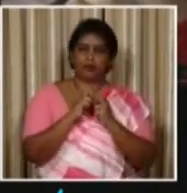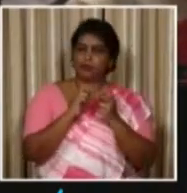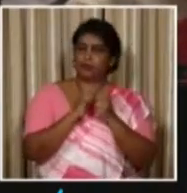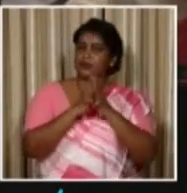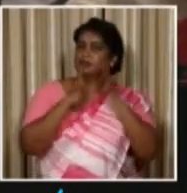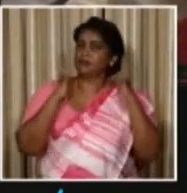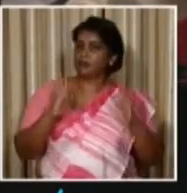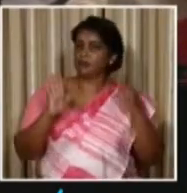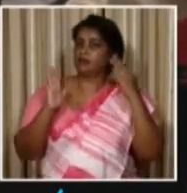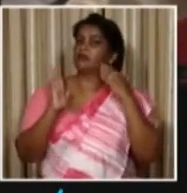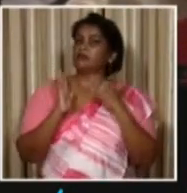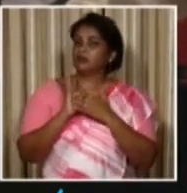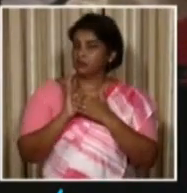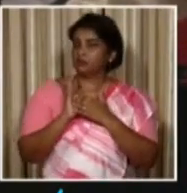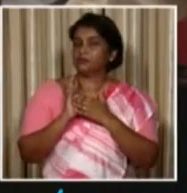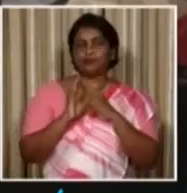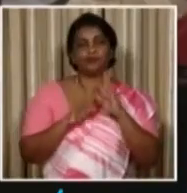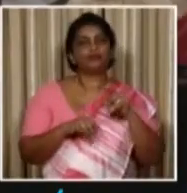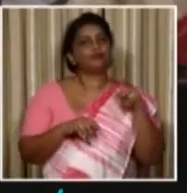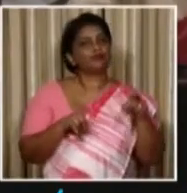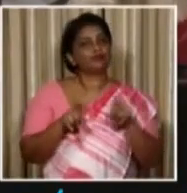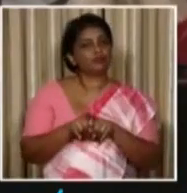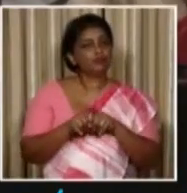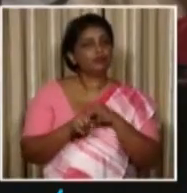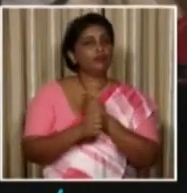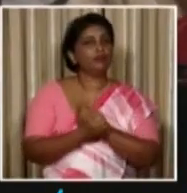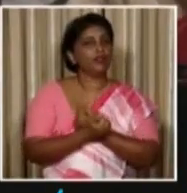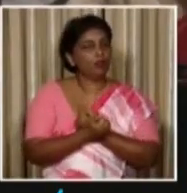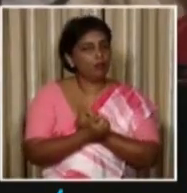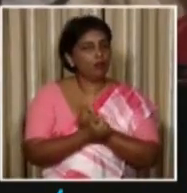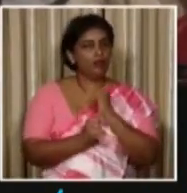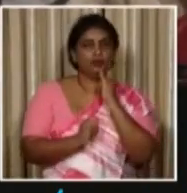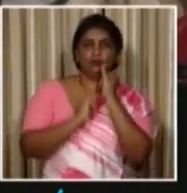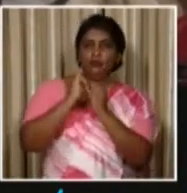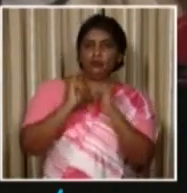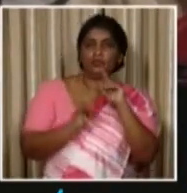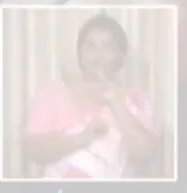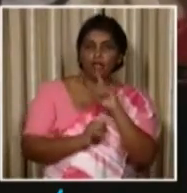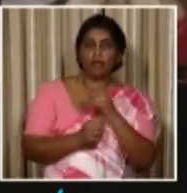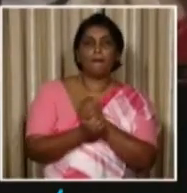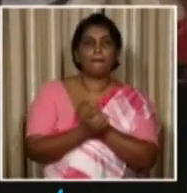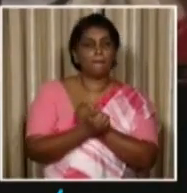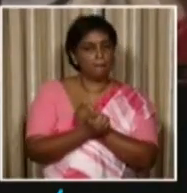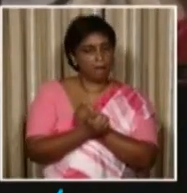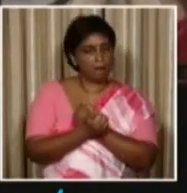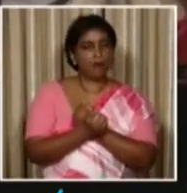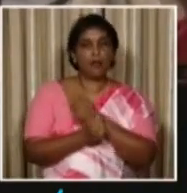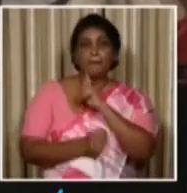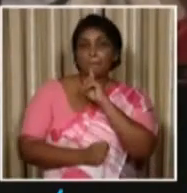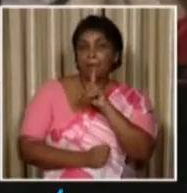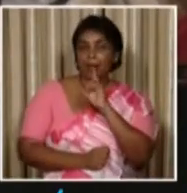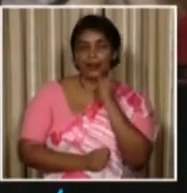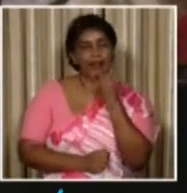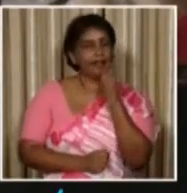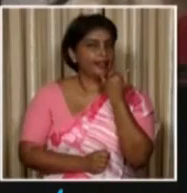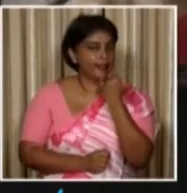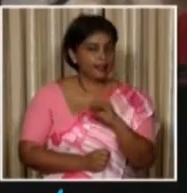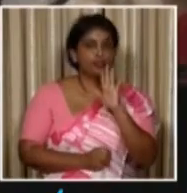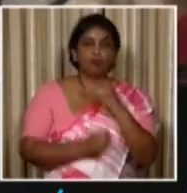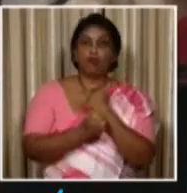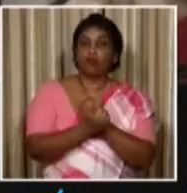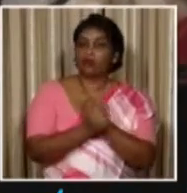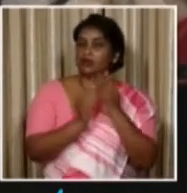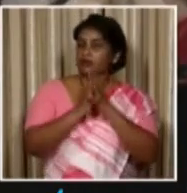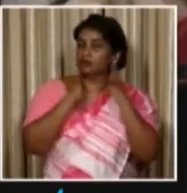samando apita awdani umkarla tuhuna insa polisiya ta chodra karena polisiya ta banin lesi mukata polisiya